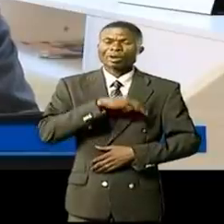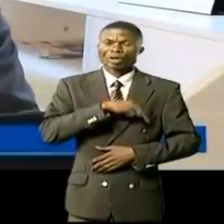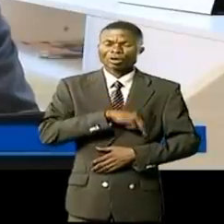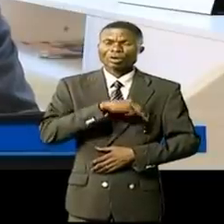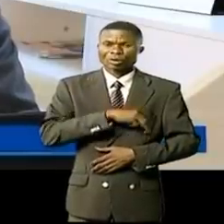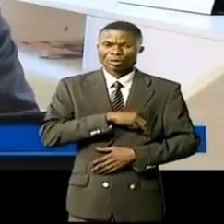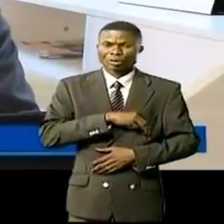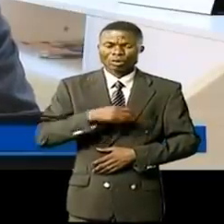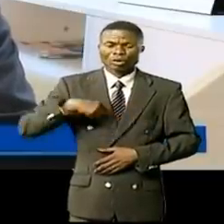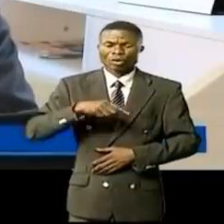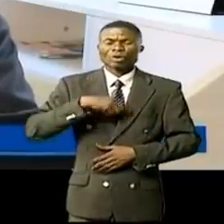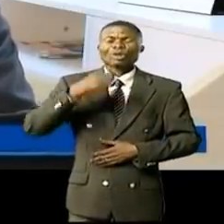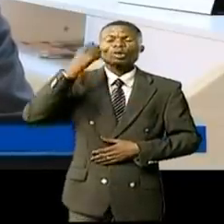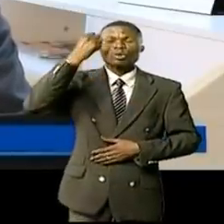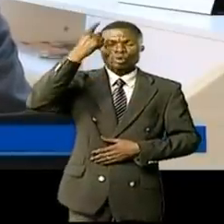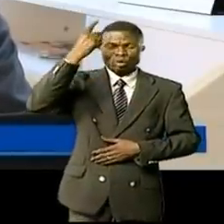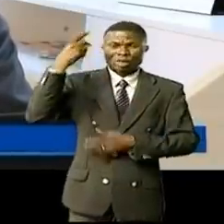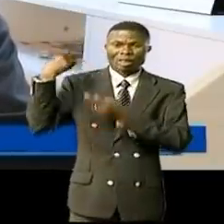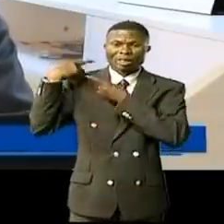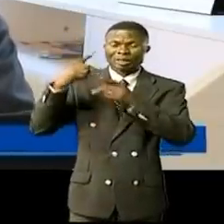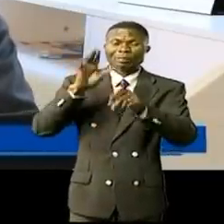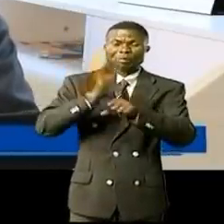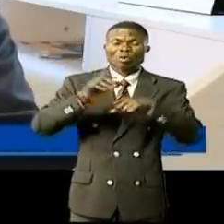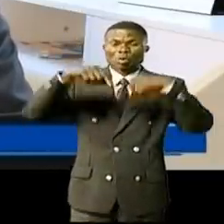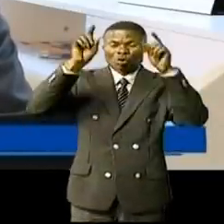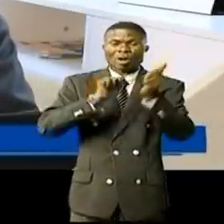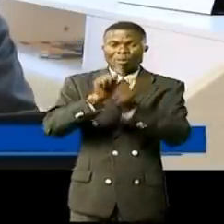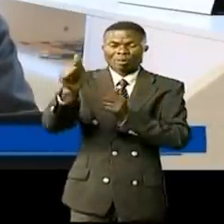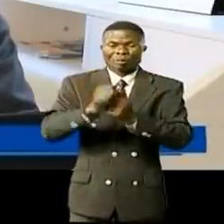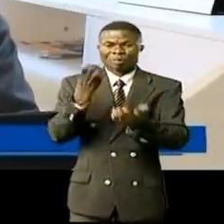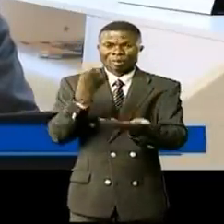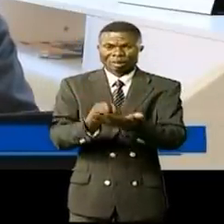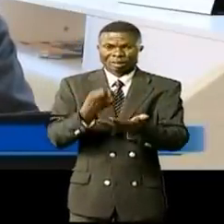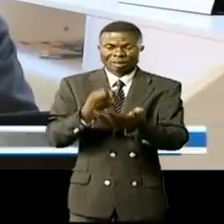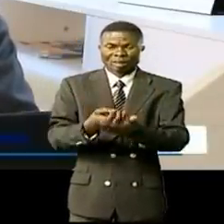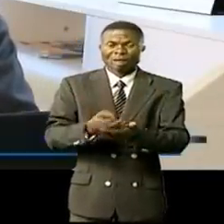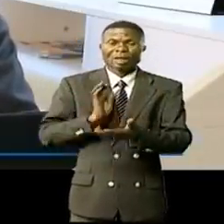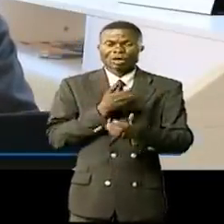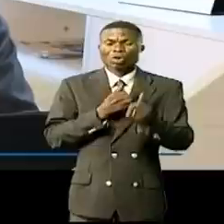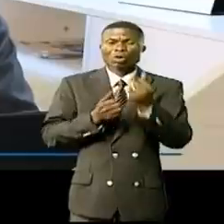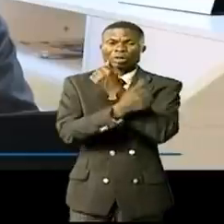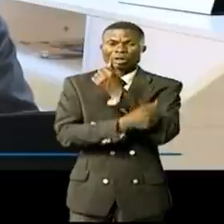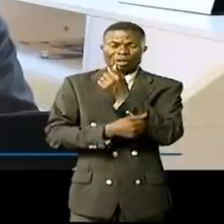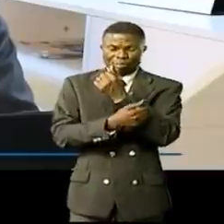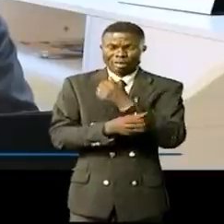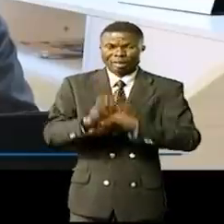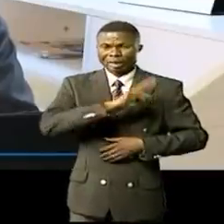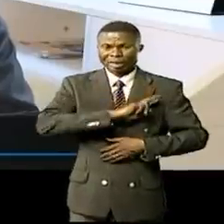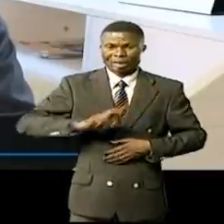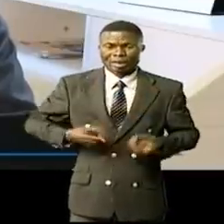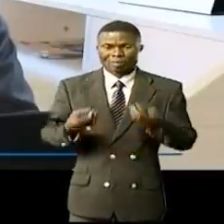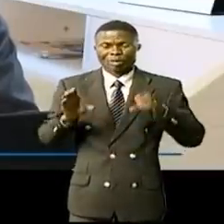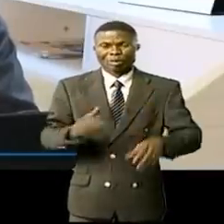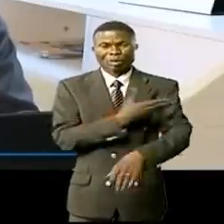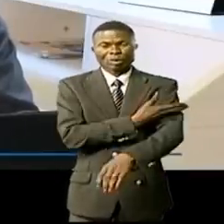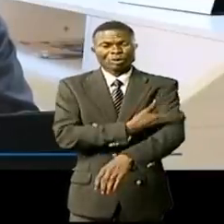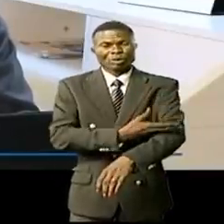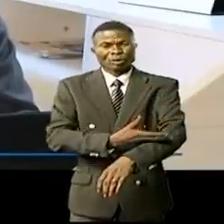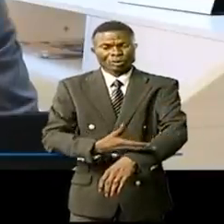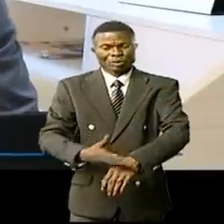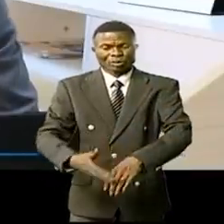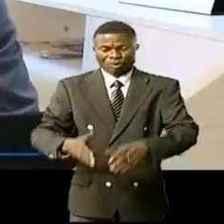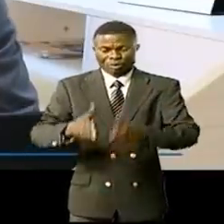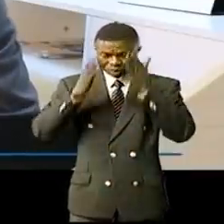que nous rendons compte que depuis des décennies, l'économie de la République démocratique du Congo se repose